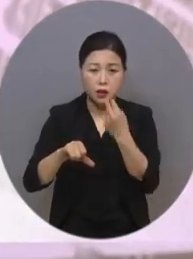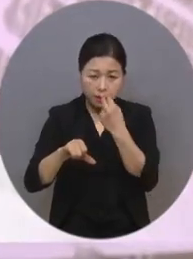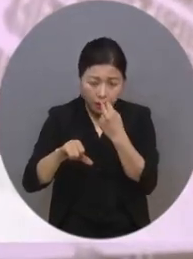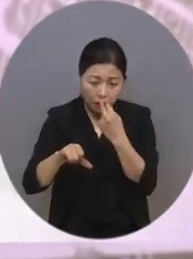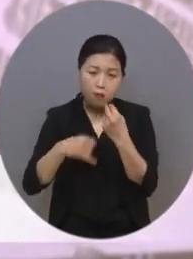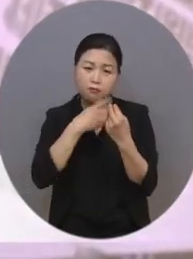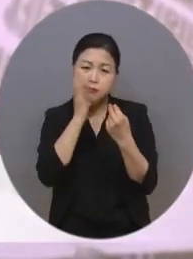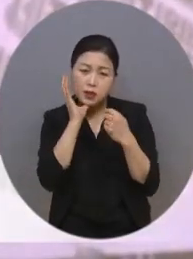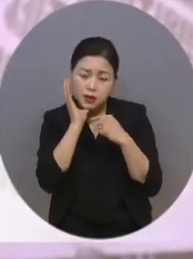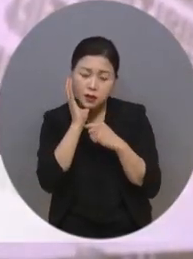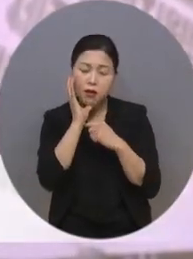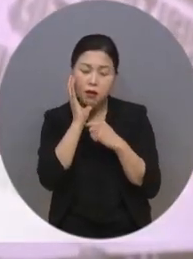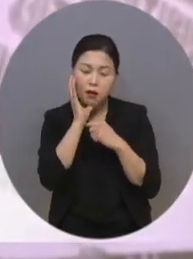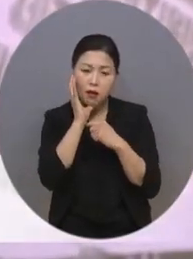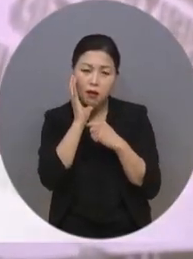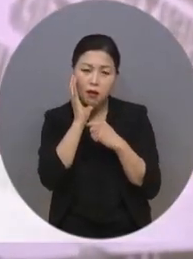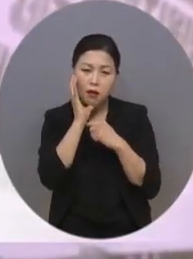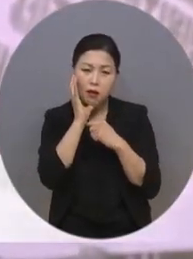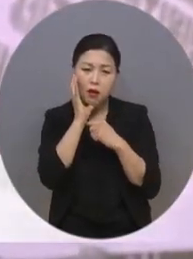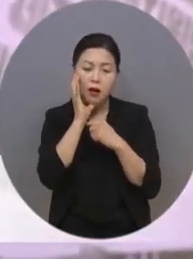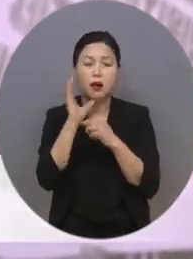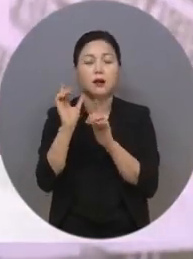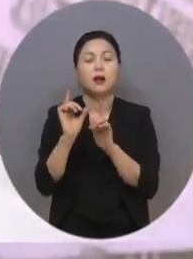좋은 세상 잘 살다 오라고